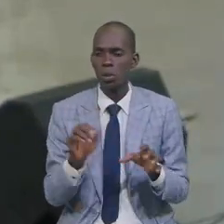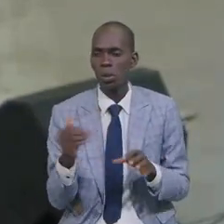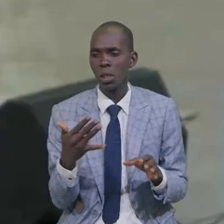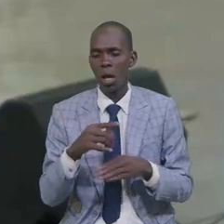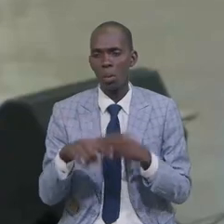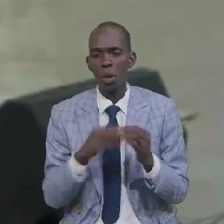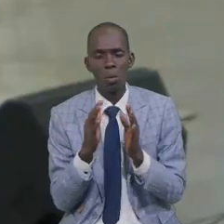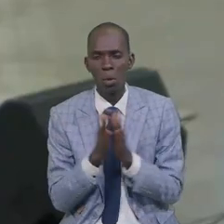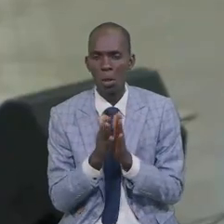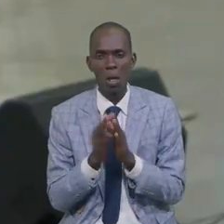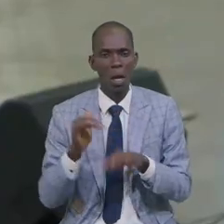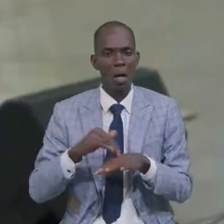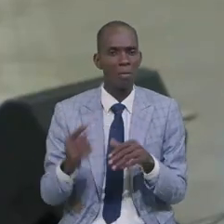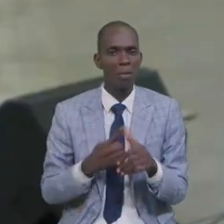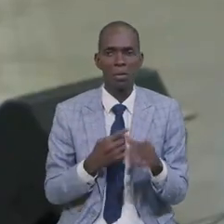animaux.